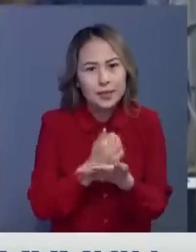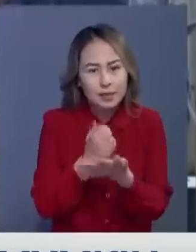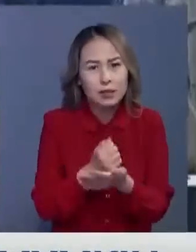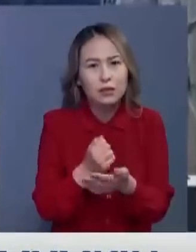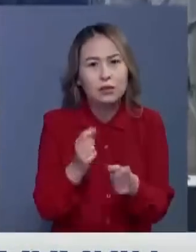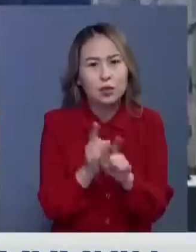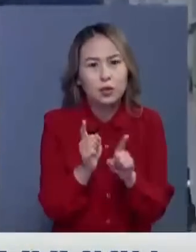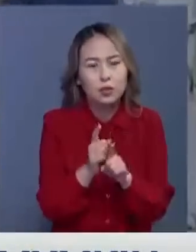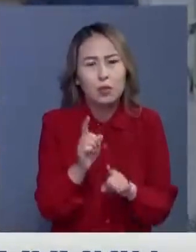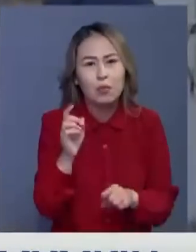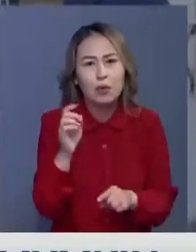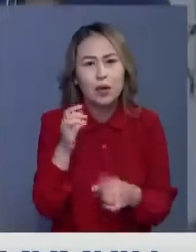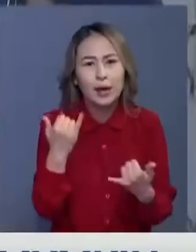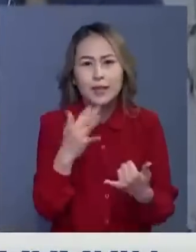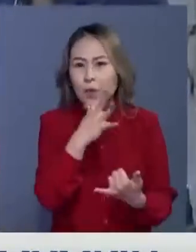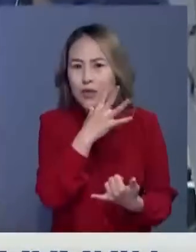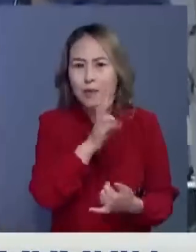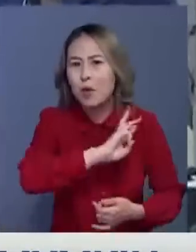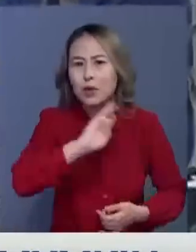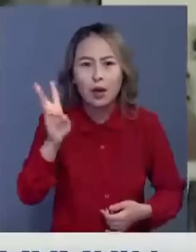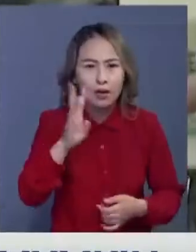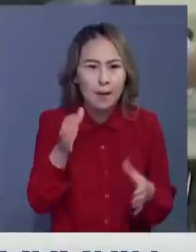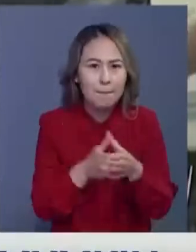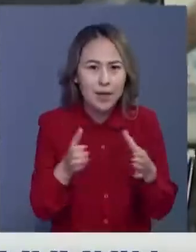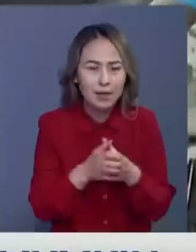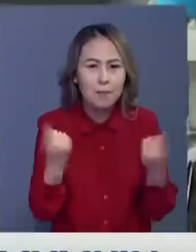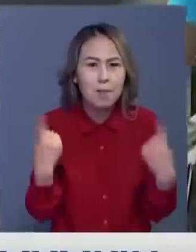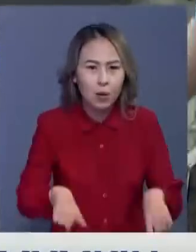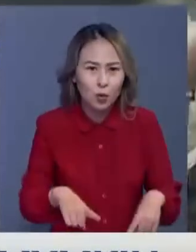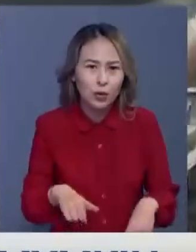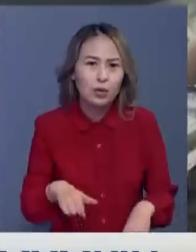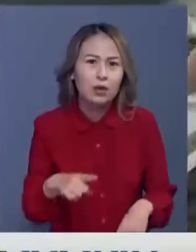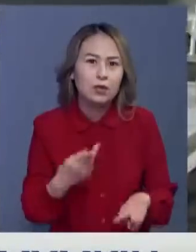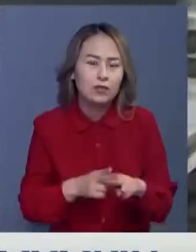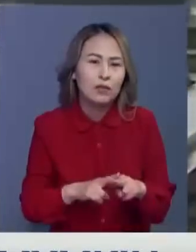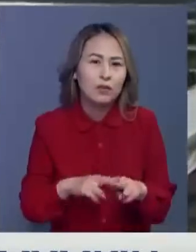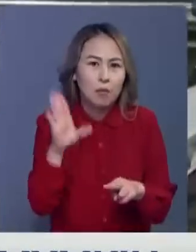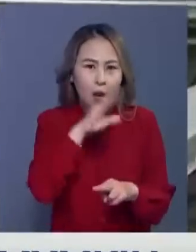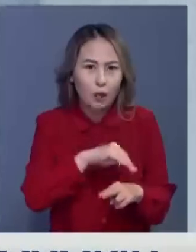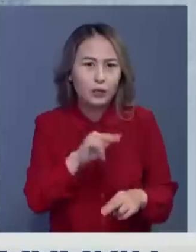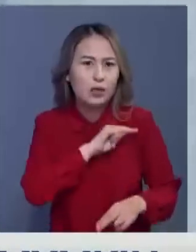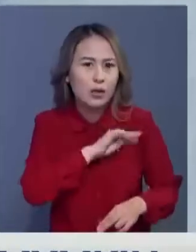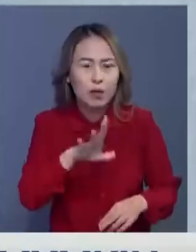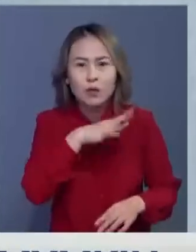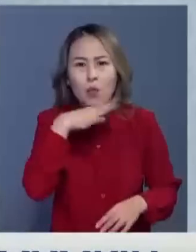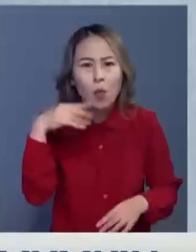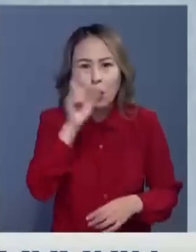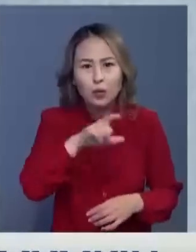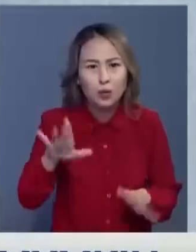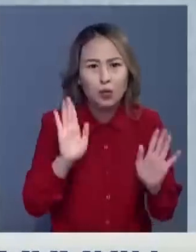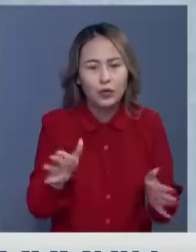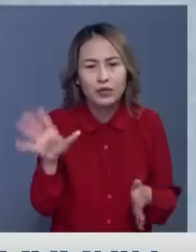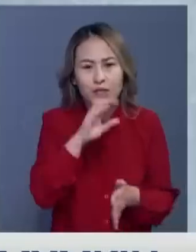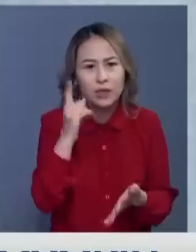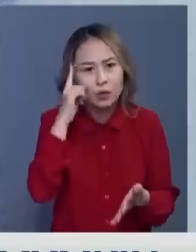жұрдай болу мүмкін екенін айтады. Қазірдің өзінде миллиондаған компания банкротқа ұшырау алдында тұр. Жұмыссыздықтың өсуіне тағы бір себеп бар